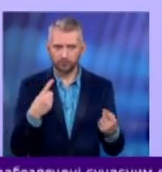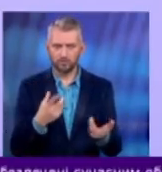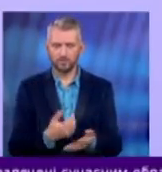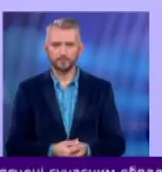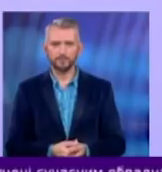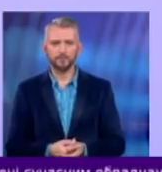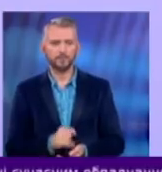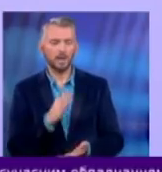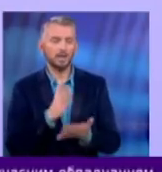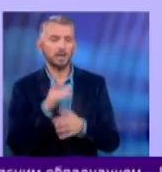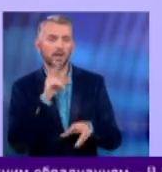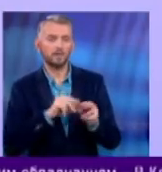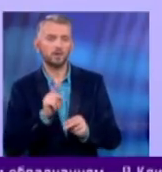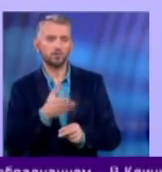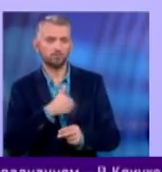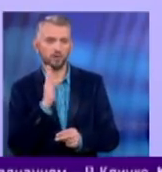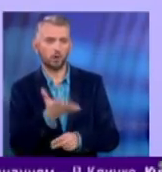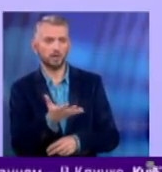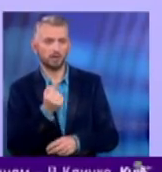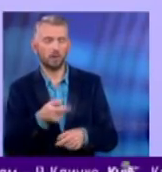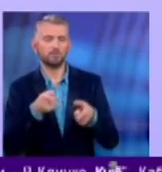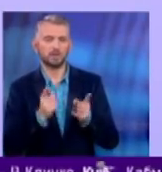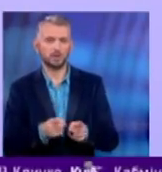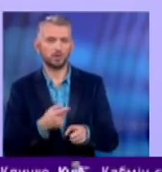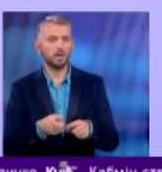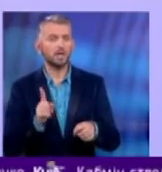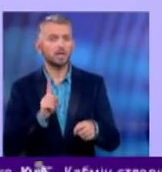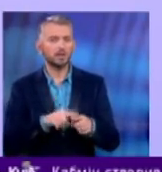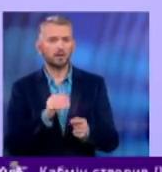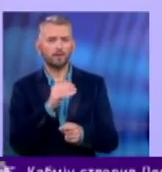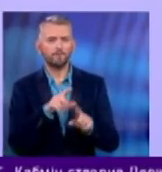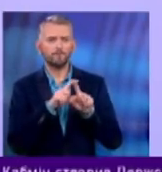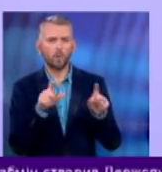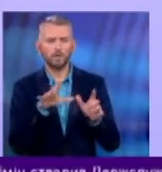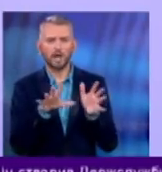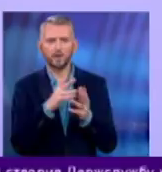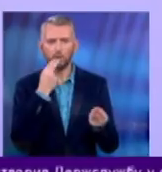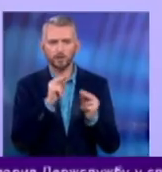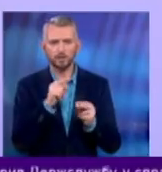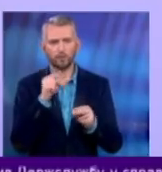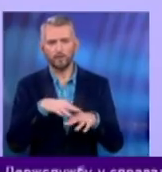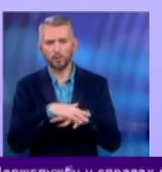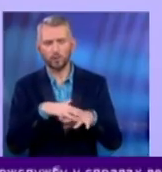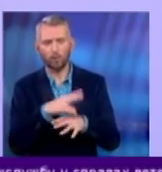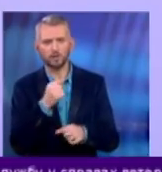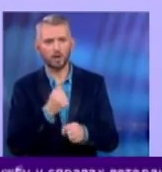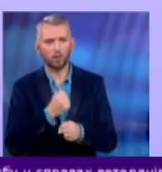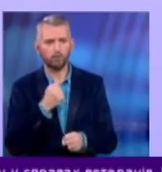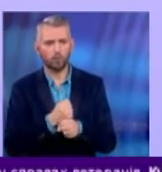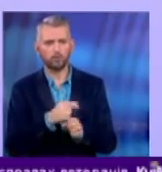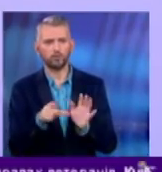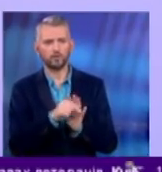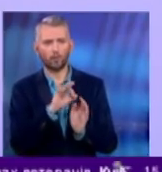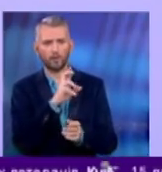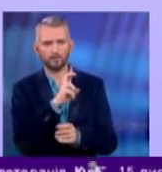це вже щось. І є надія, що ми отримаємо дійсно. Ця фонд енергоефективності, він розрахований на роботу з ОСББ